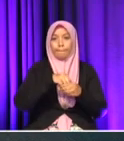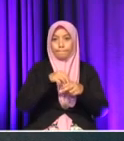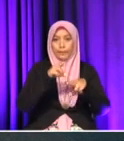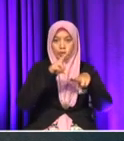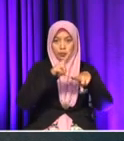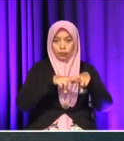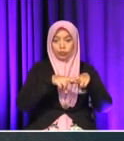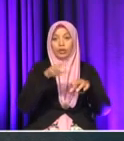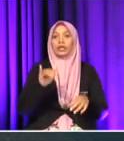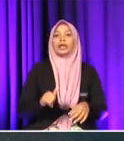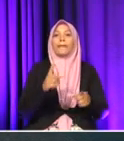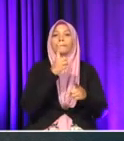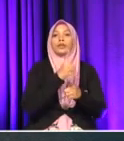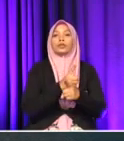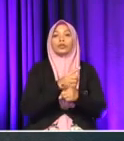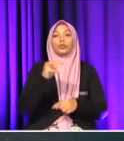langkah